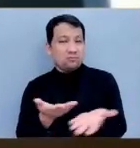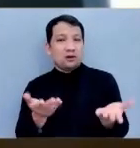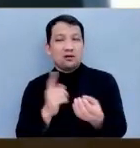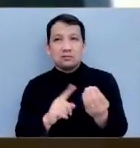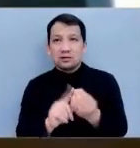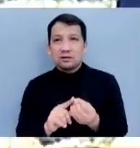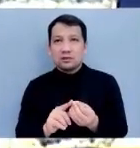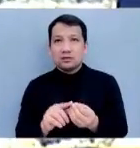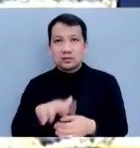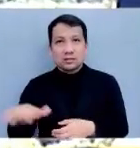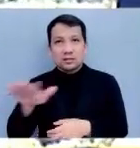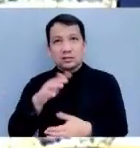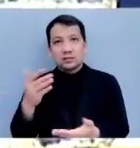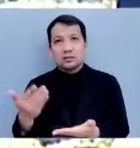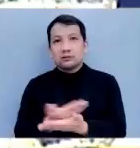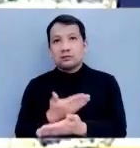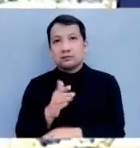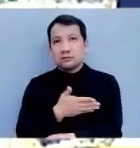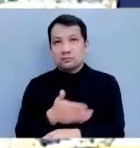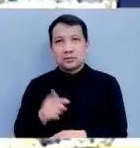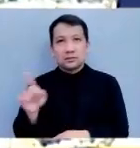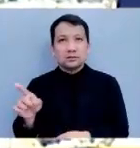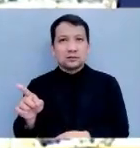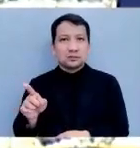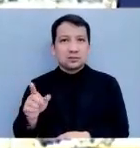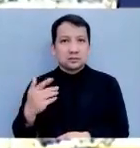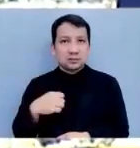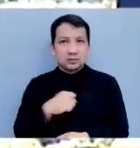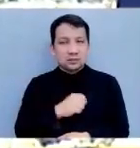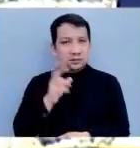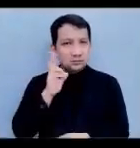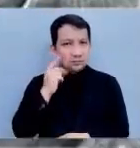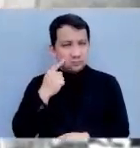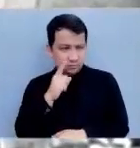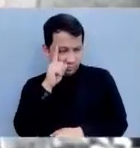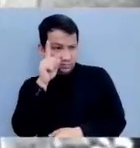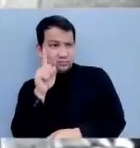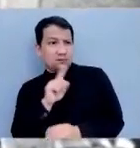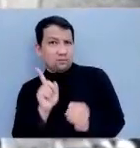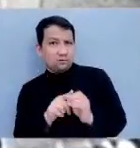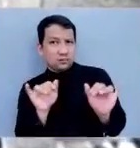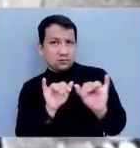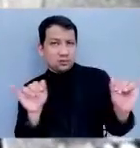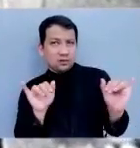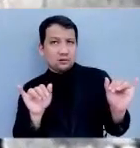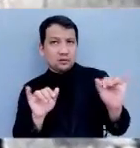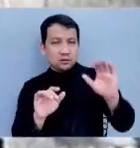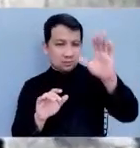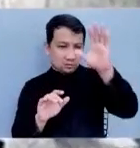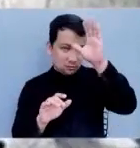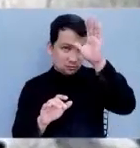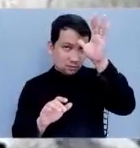Wala na lang kanta. Maging si Senator Risa Ontiveros, tumaas din ang kilay sa pagkakapareho ng slogan ng mag-ama.